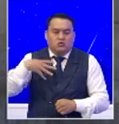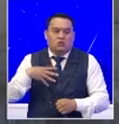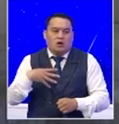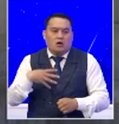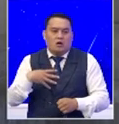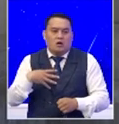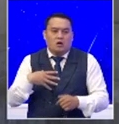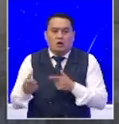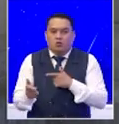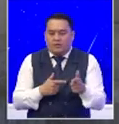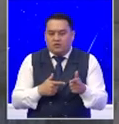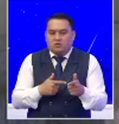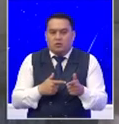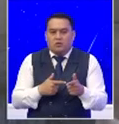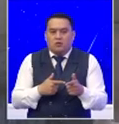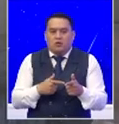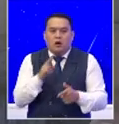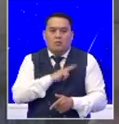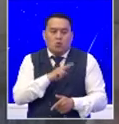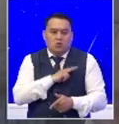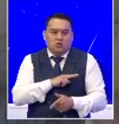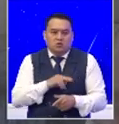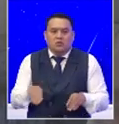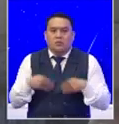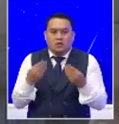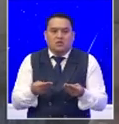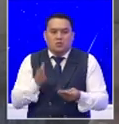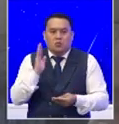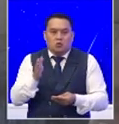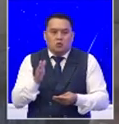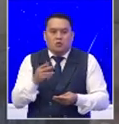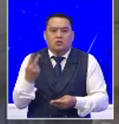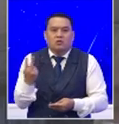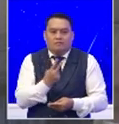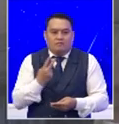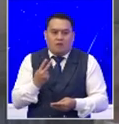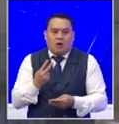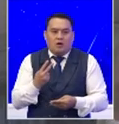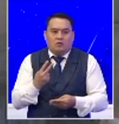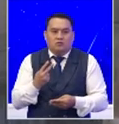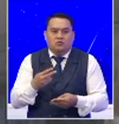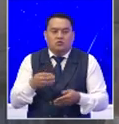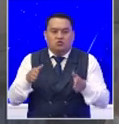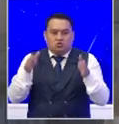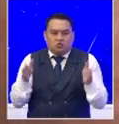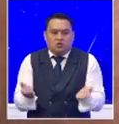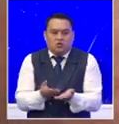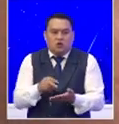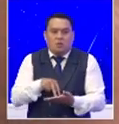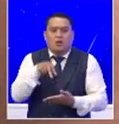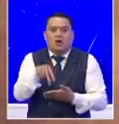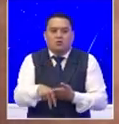готовятся сейчас под отделочные работы оба бассейна. Чаша бассейна, то есть прыжковые